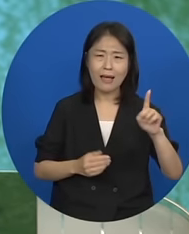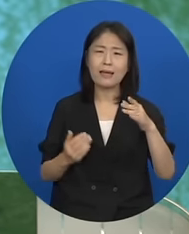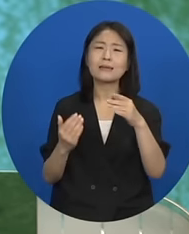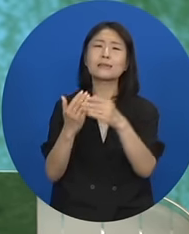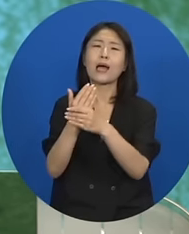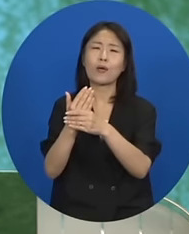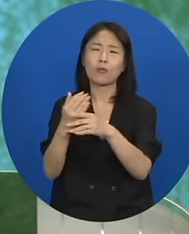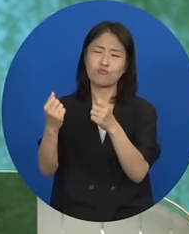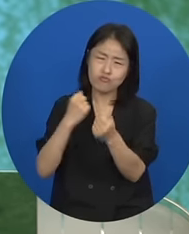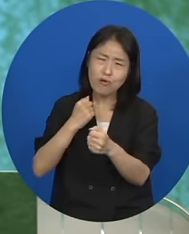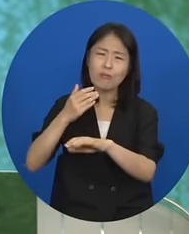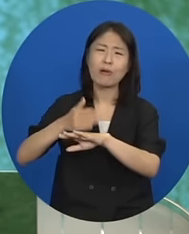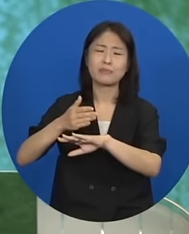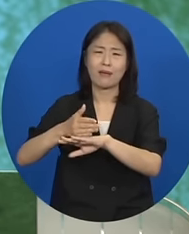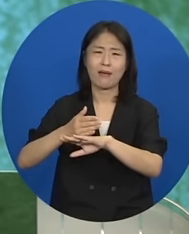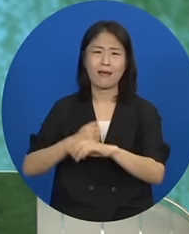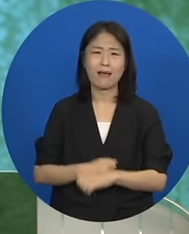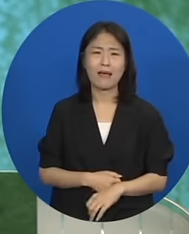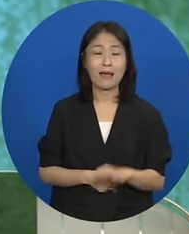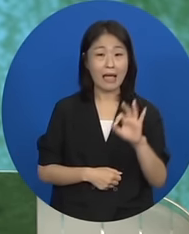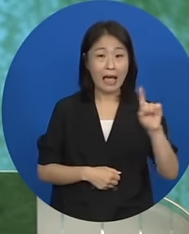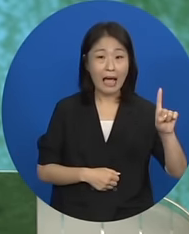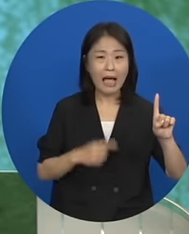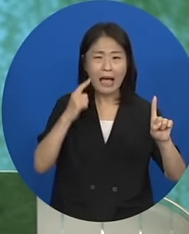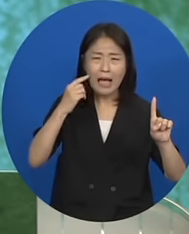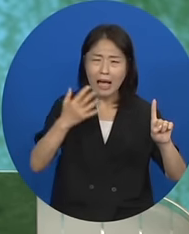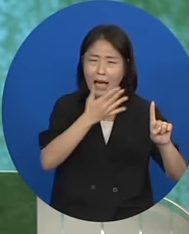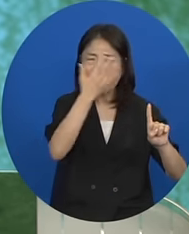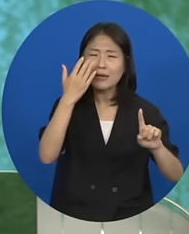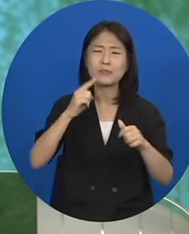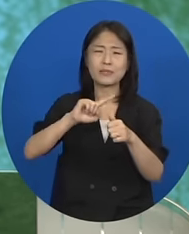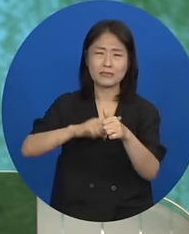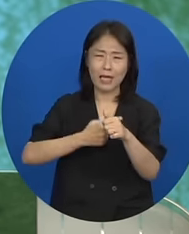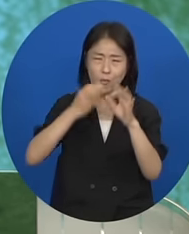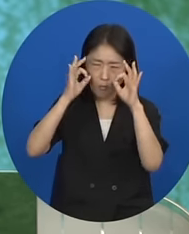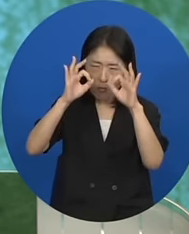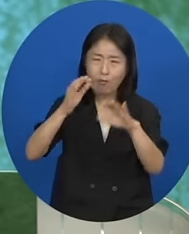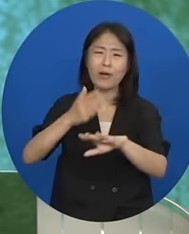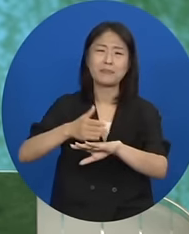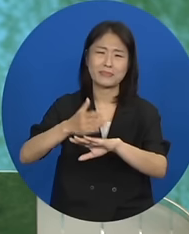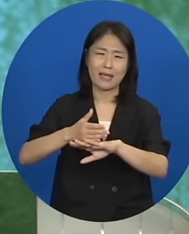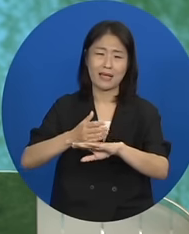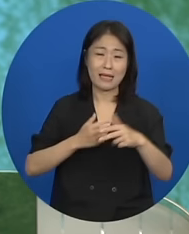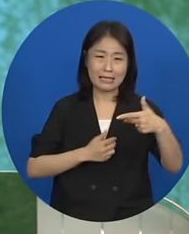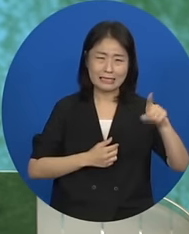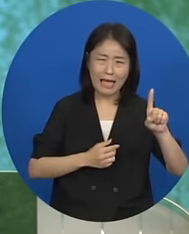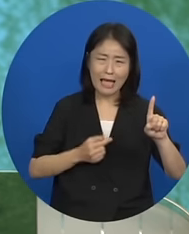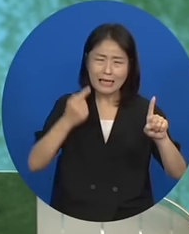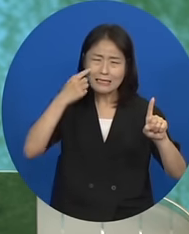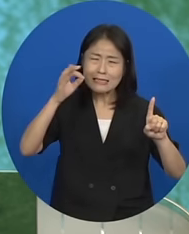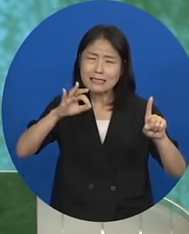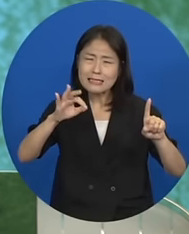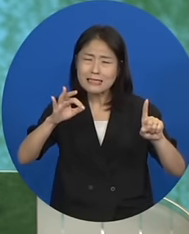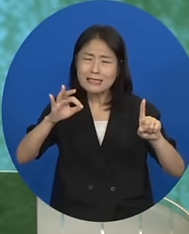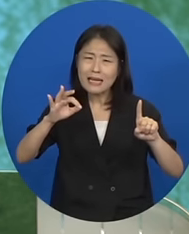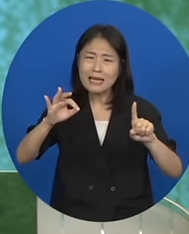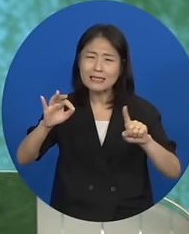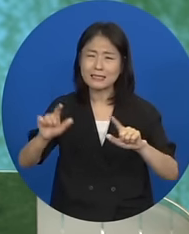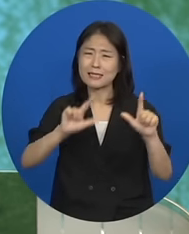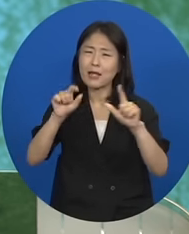사고까지도 감사하자 아름다운 자연을 감사하자 자잘한 일상 속에서도